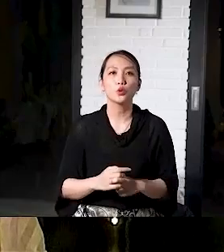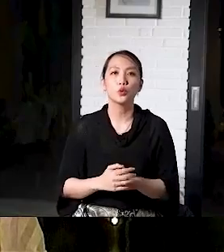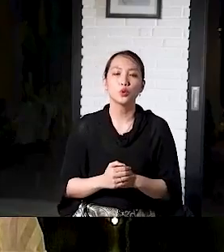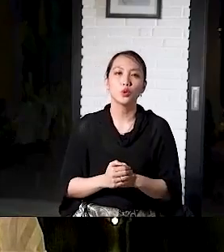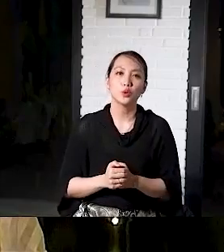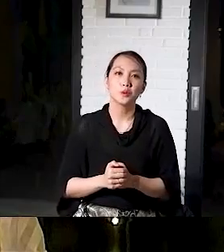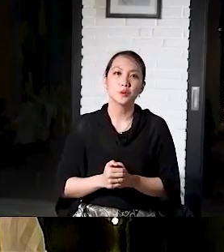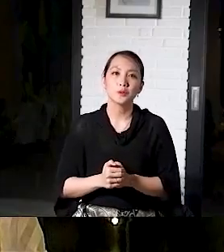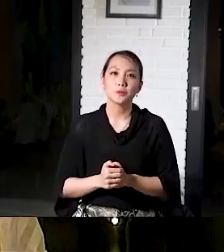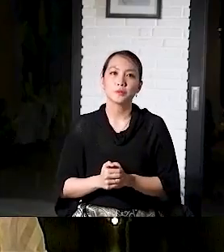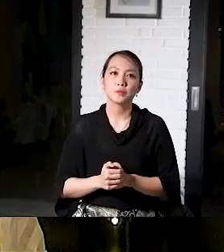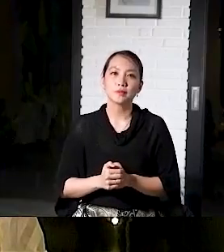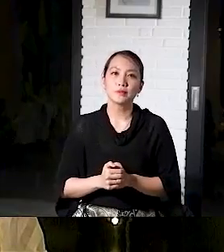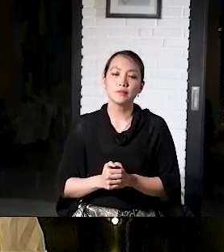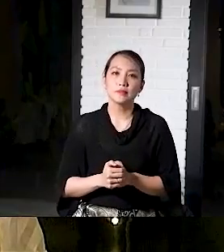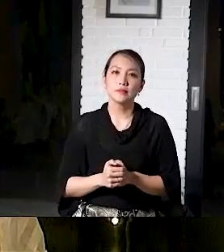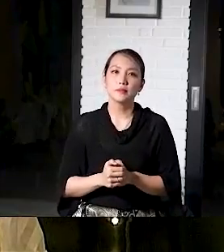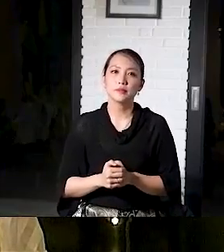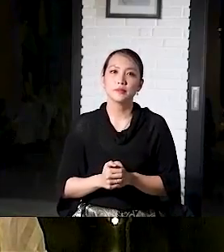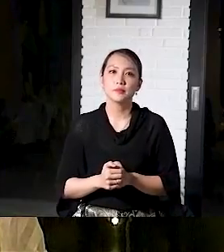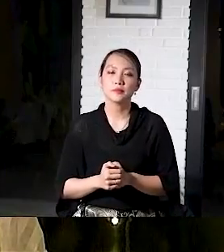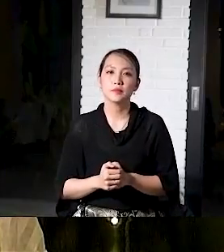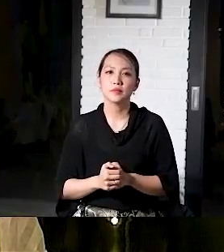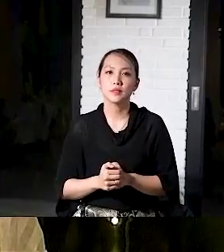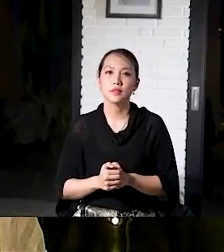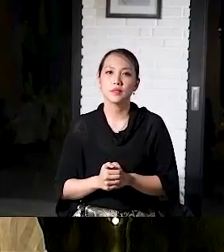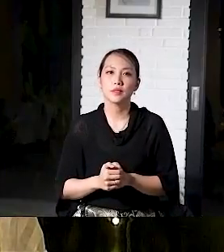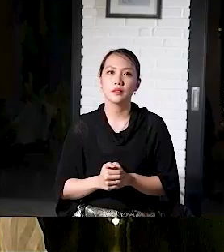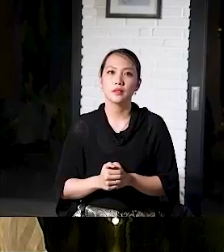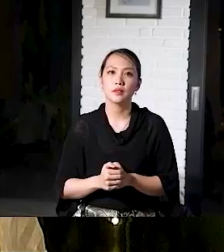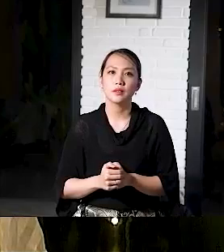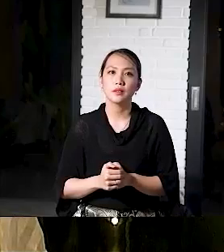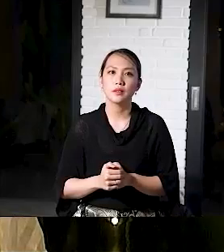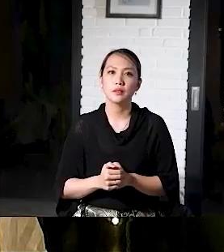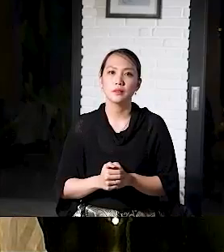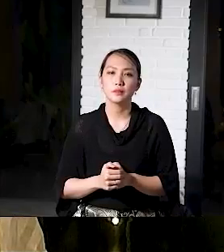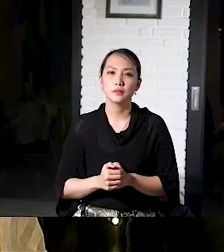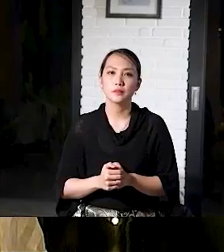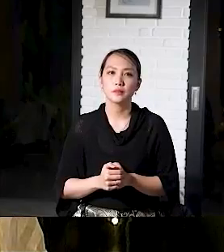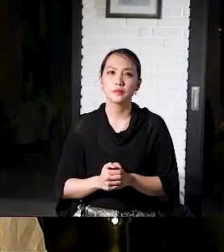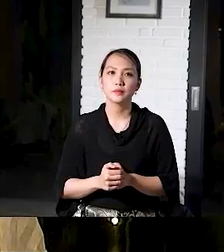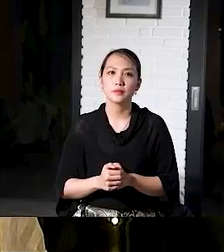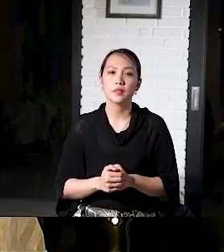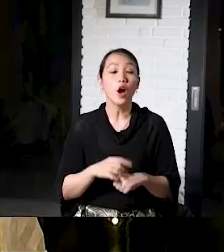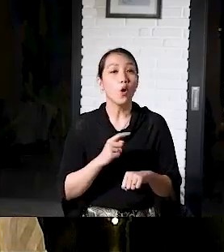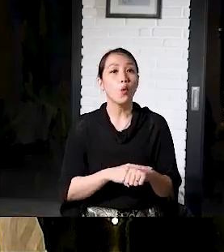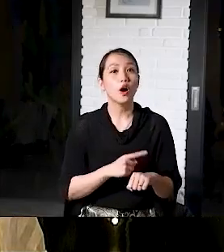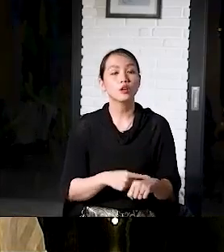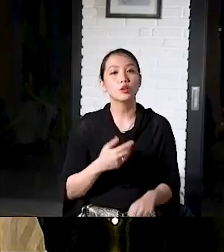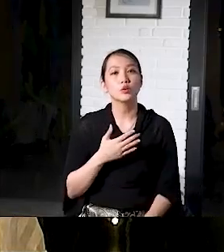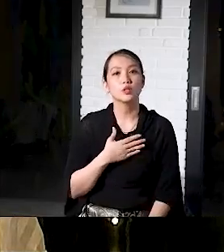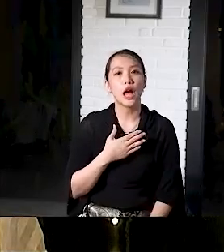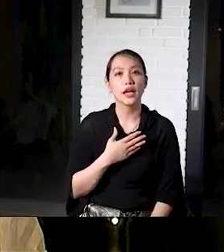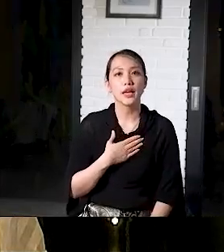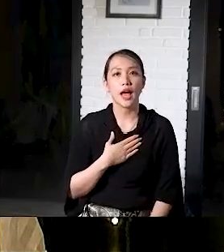bicara kepada saya. Ini lagu saya dapat, saya mulai nangkap itu di zaman saya waktu itu mission